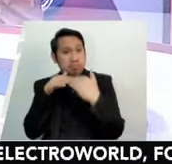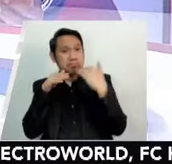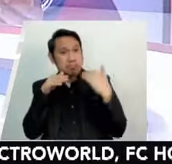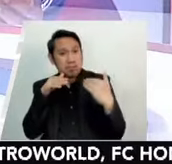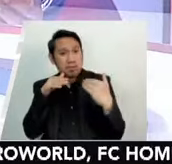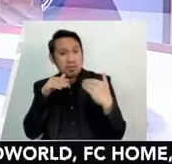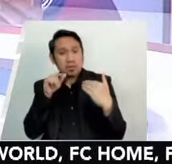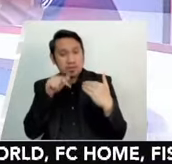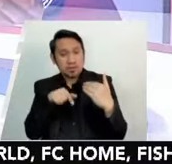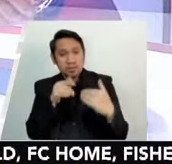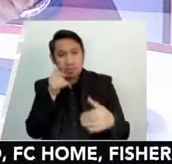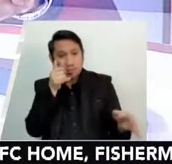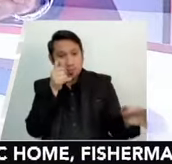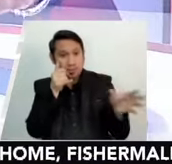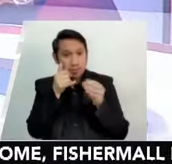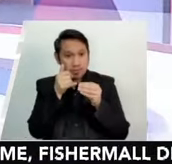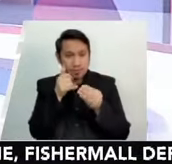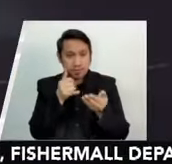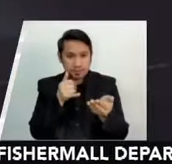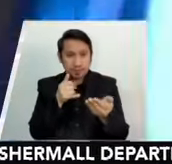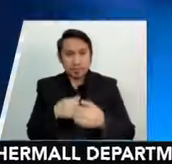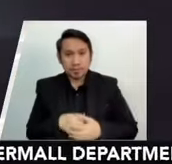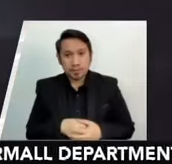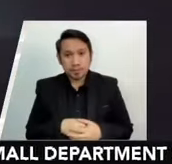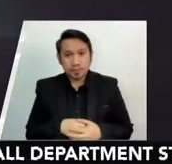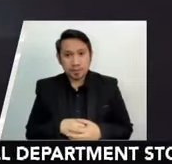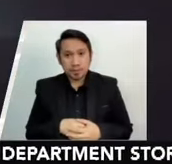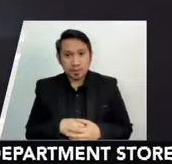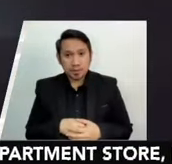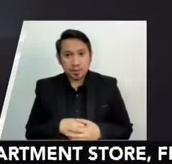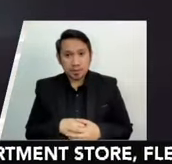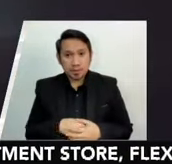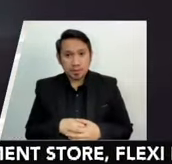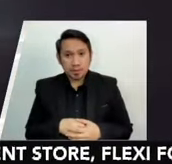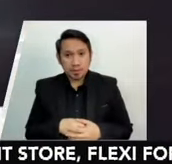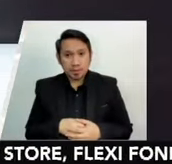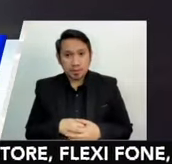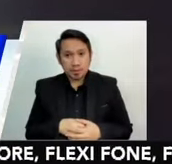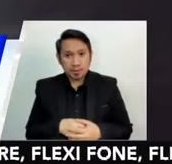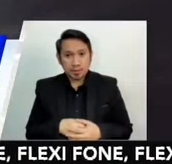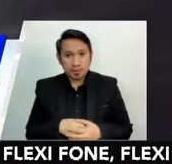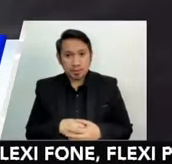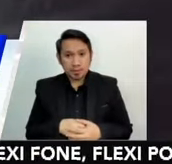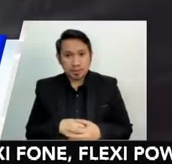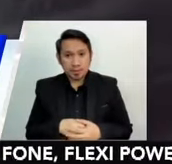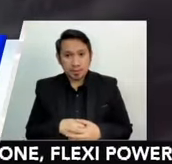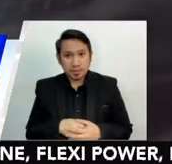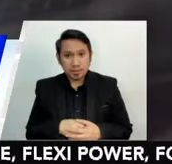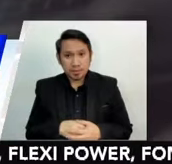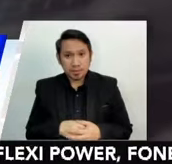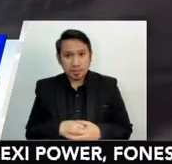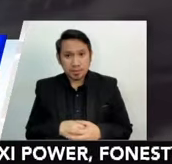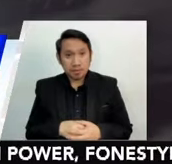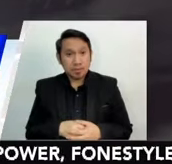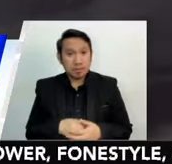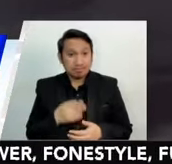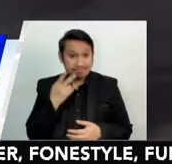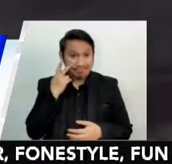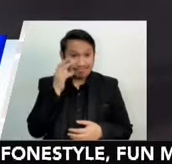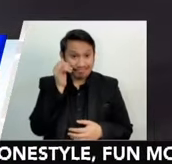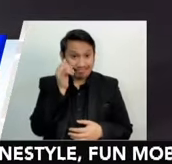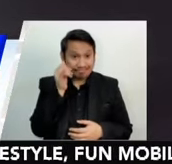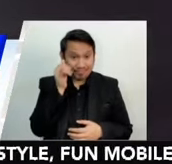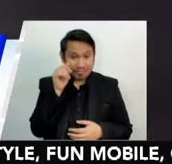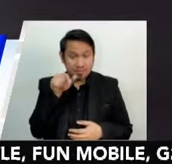ni Joseph Morong. Doctor, normal naman daw yung healing. So okay. Sa dashcam video ng isang netizen na ibinigay